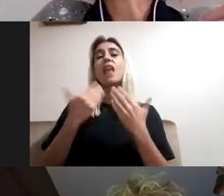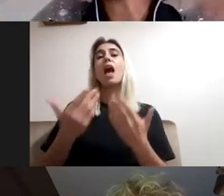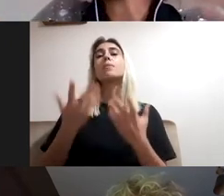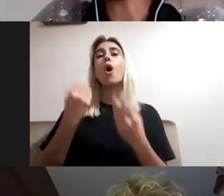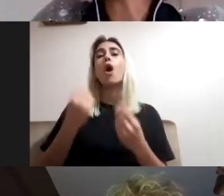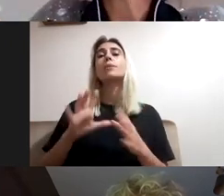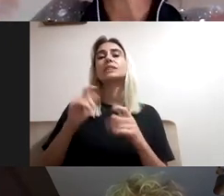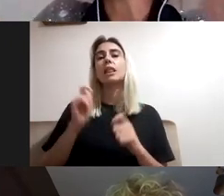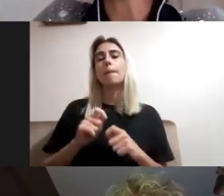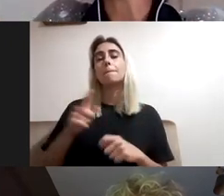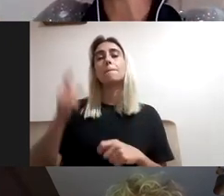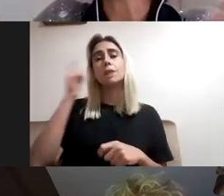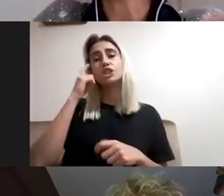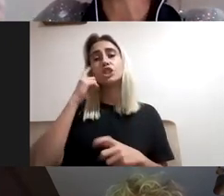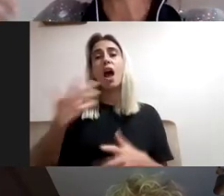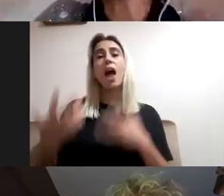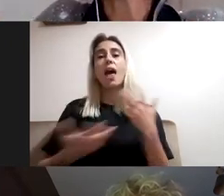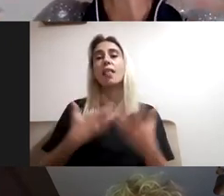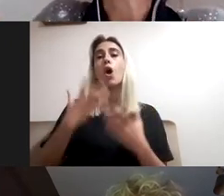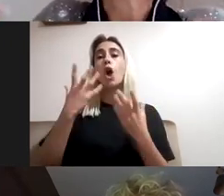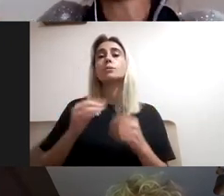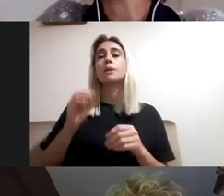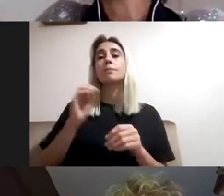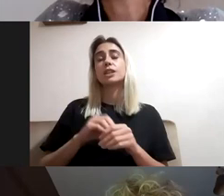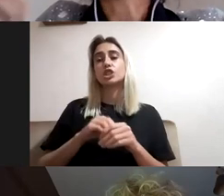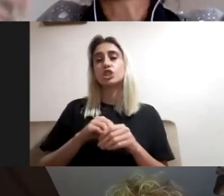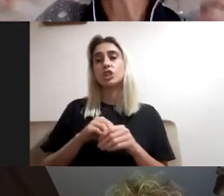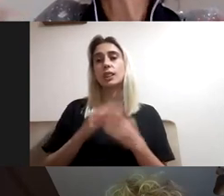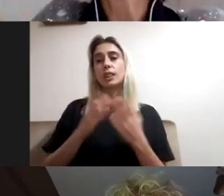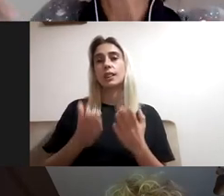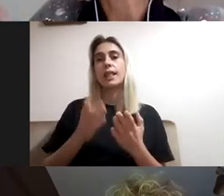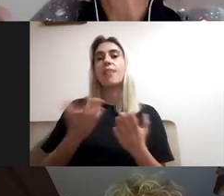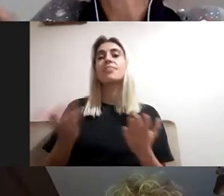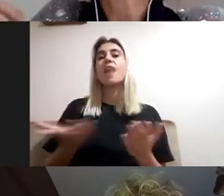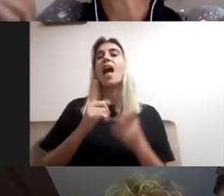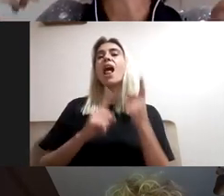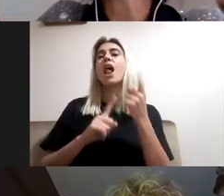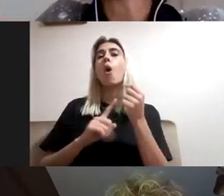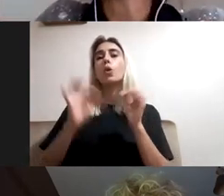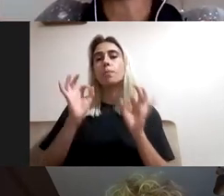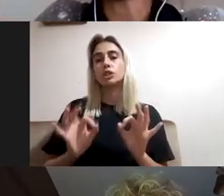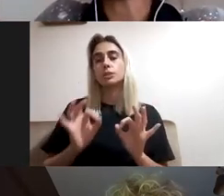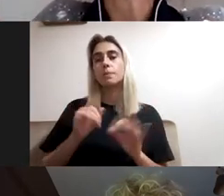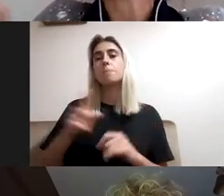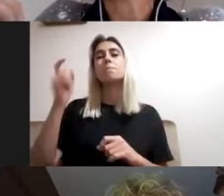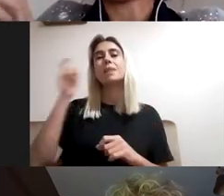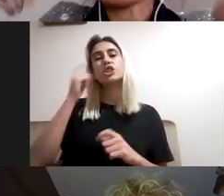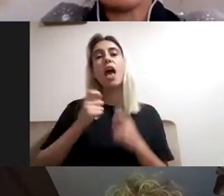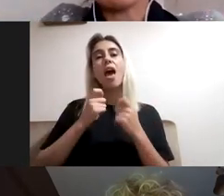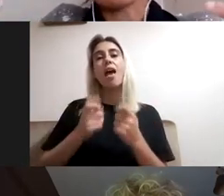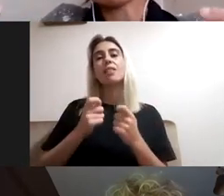Ama bilinçli bir hareket oluşturabilmek için bile daha ilkokuldan başlayarak bu bilinci eğittiğiniz